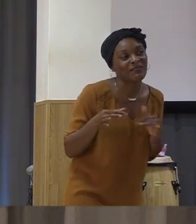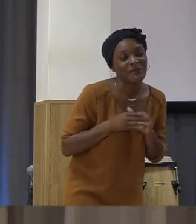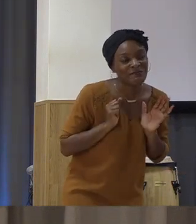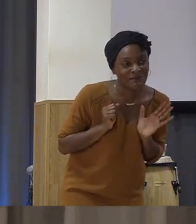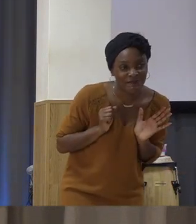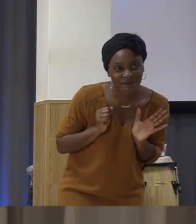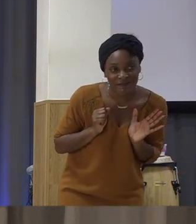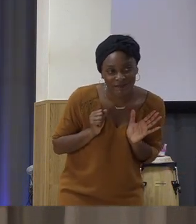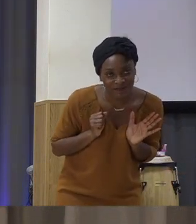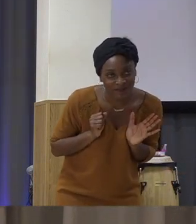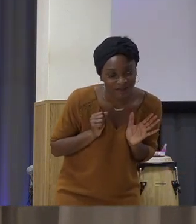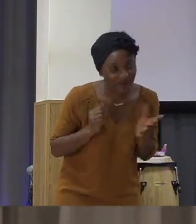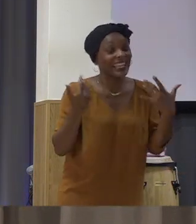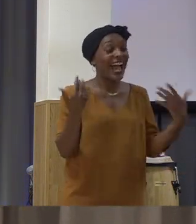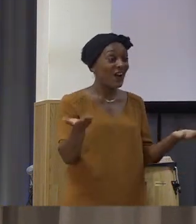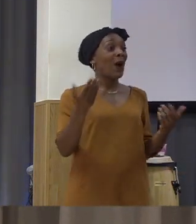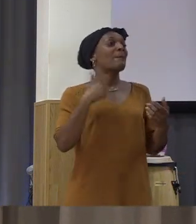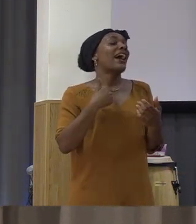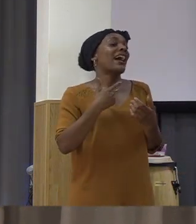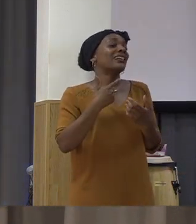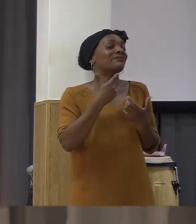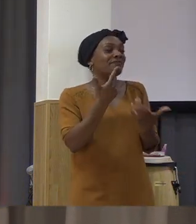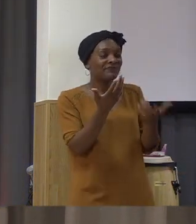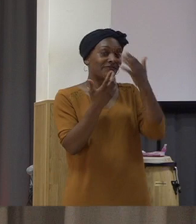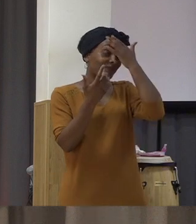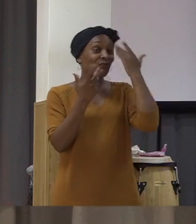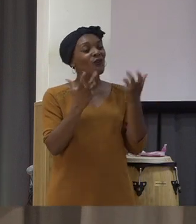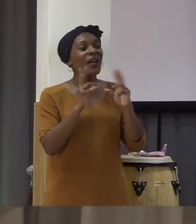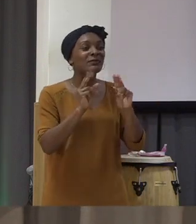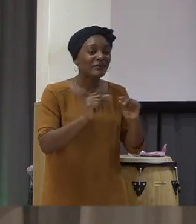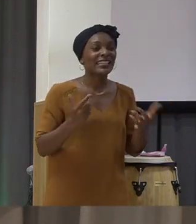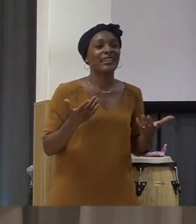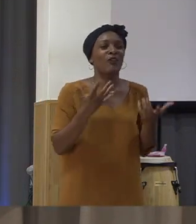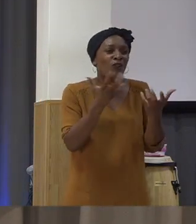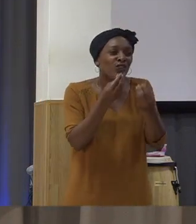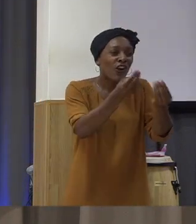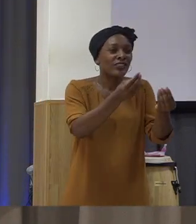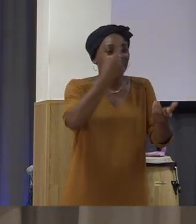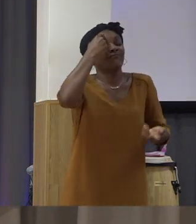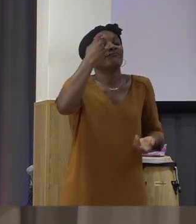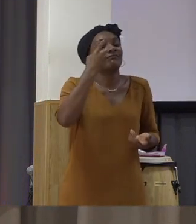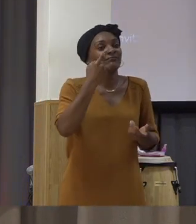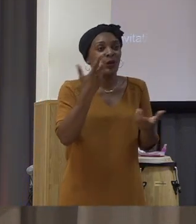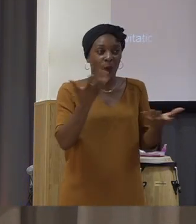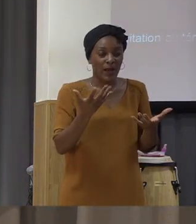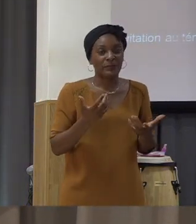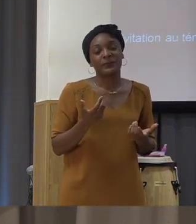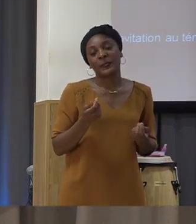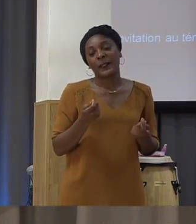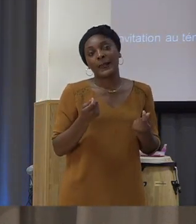tard. Mais ce que je veux dire par cela, c'est vous interpeller, frères et sœurs, par rapport à